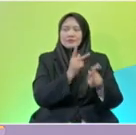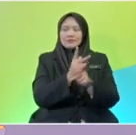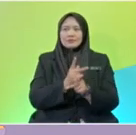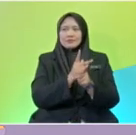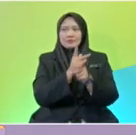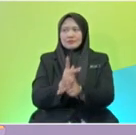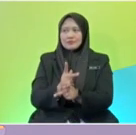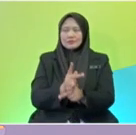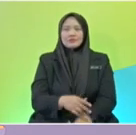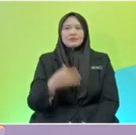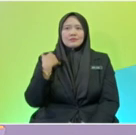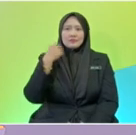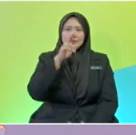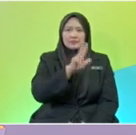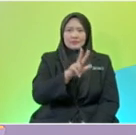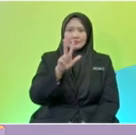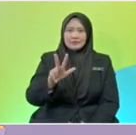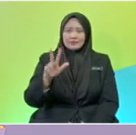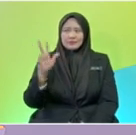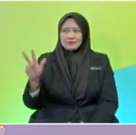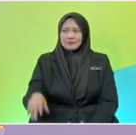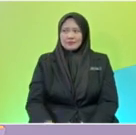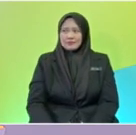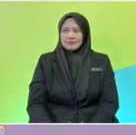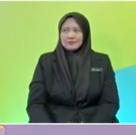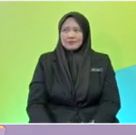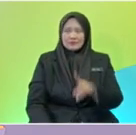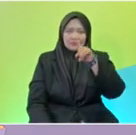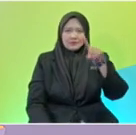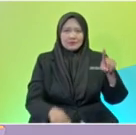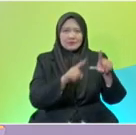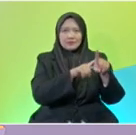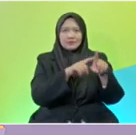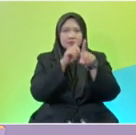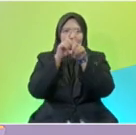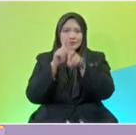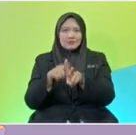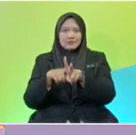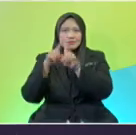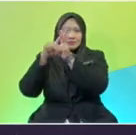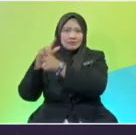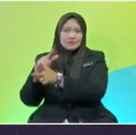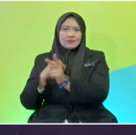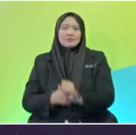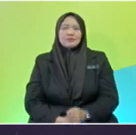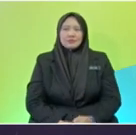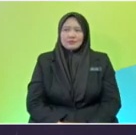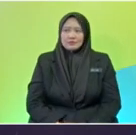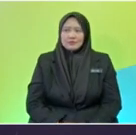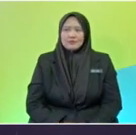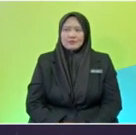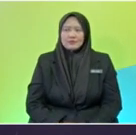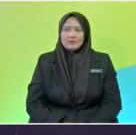sebanyak 3 jadi dalam itu lah yang kita fungsikan Oke baik